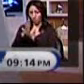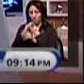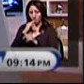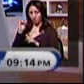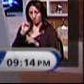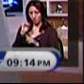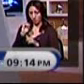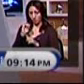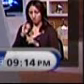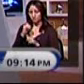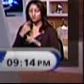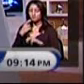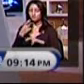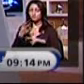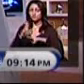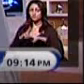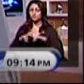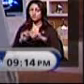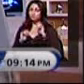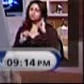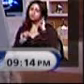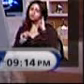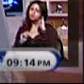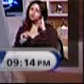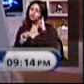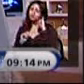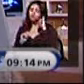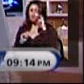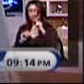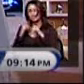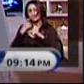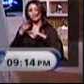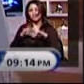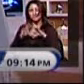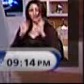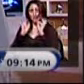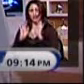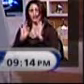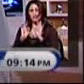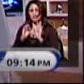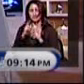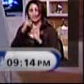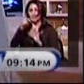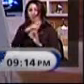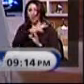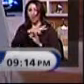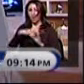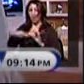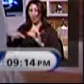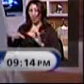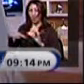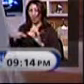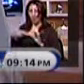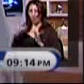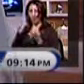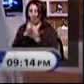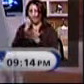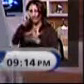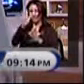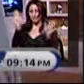الراجل المخرج بيعامله ازاي، قال لي ده هو اللي بيقبض، قال لي انا بقبض من ساركوزي، ده هو اللي بيقبض من مرتبه من الضرايب.